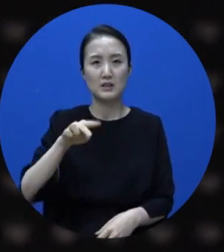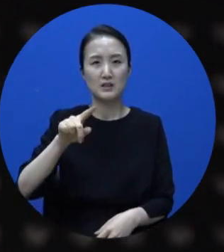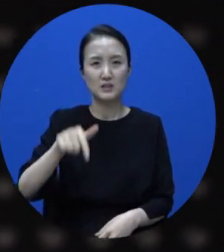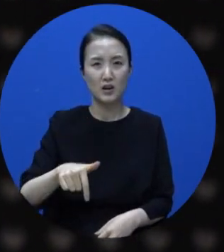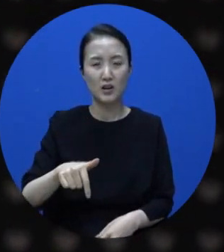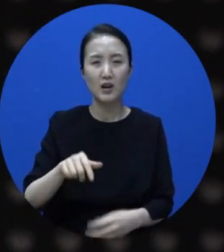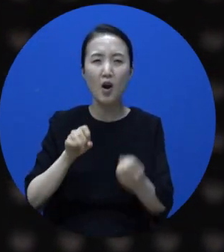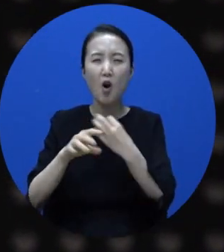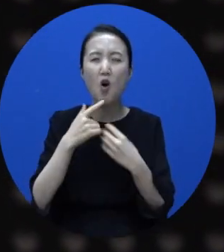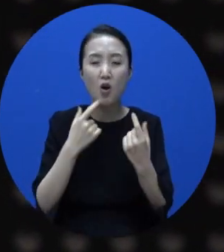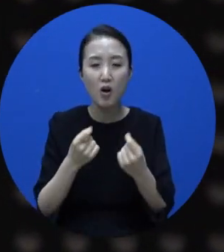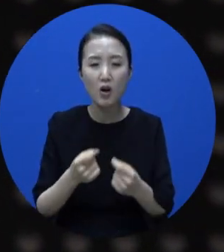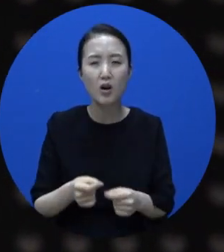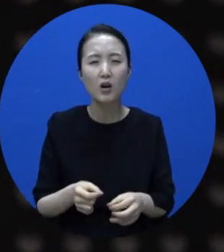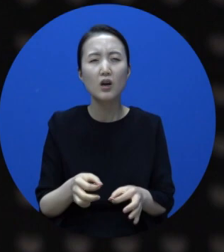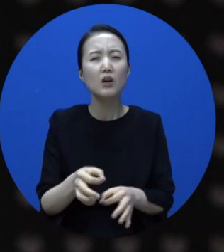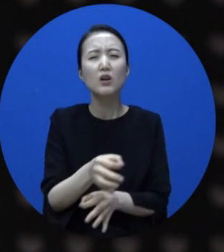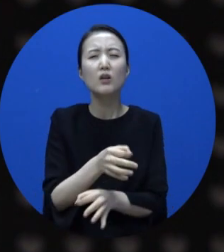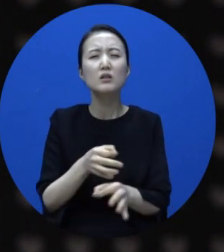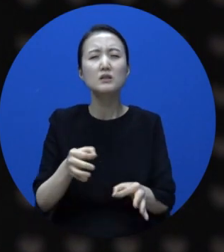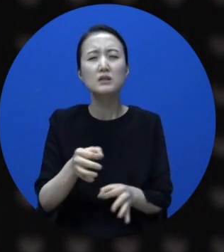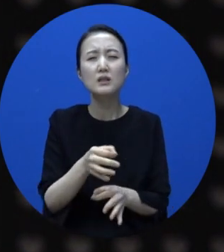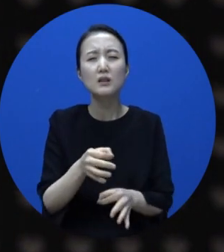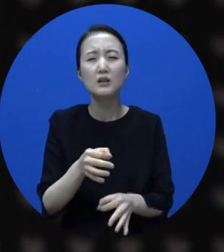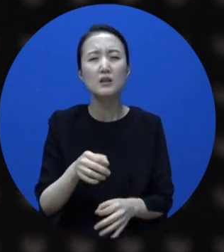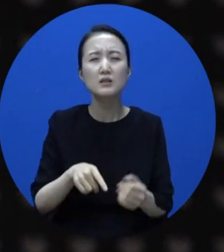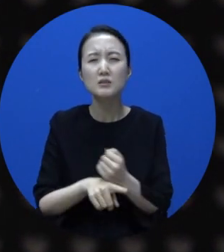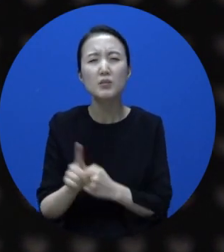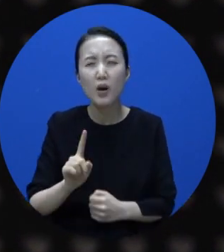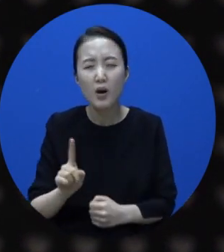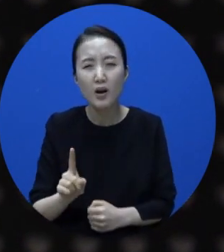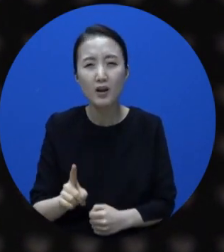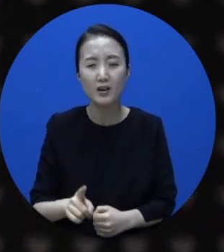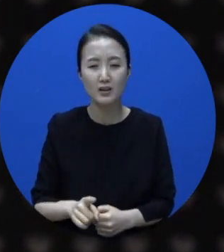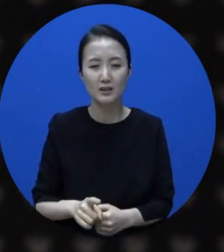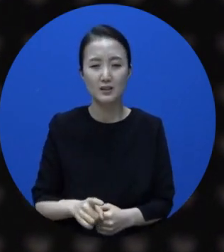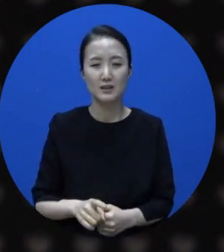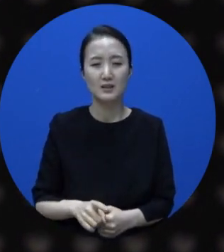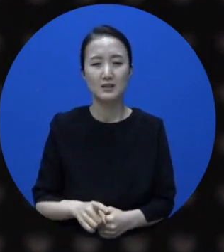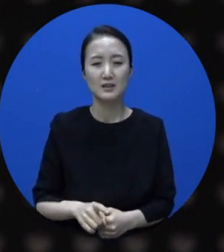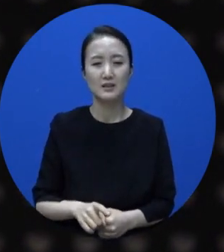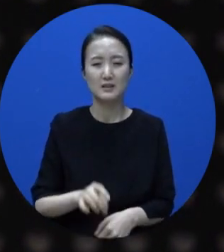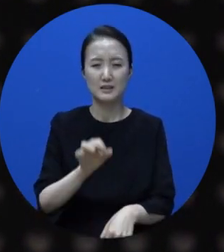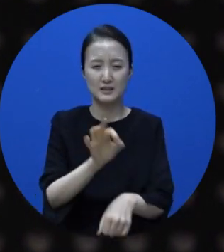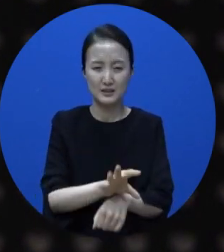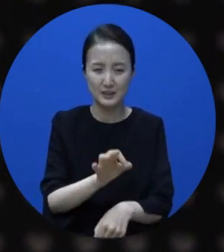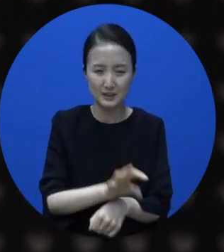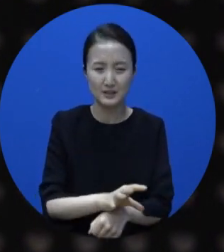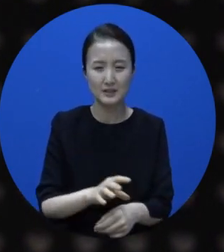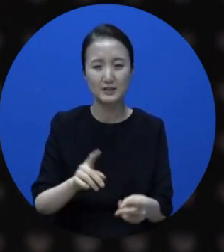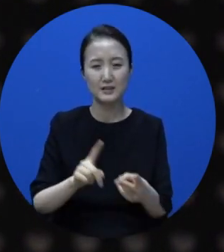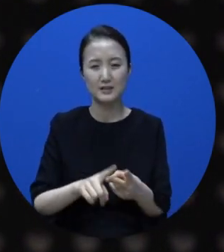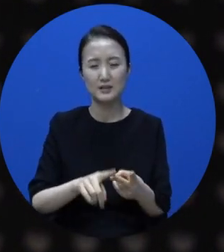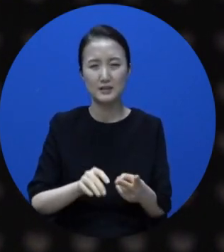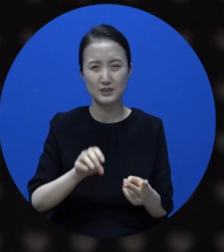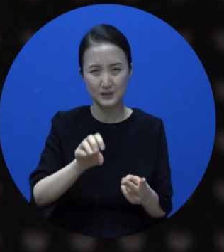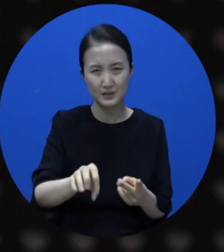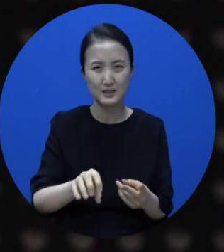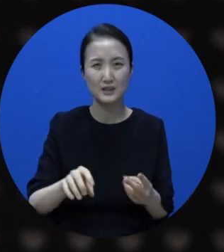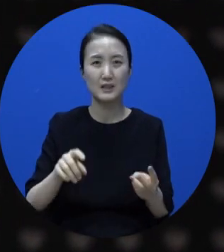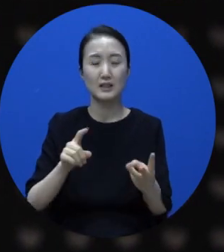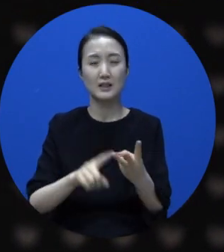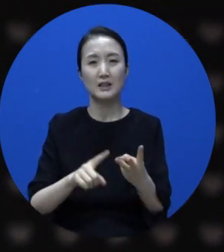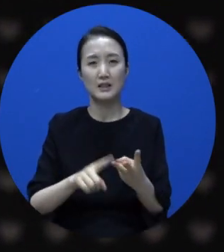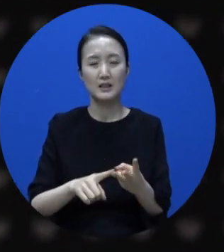경제는 뭐예요 그러면 경제는 서귀 + 투자 + 정 부 지 7도